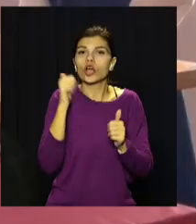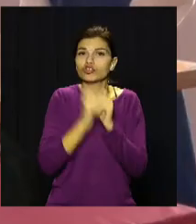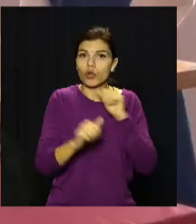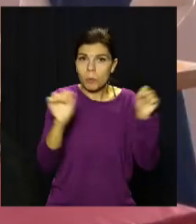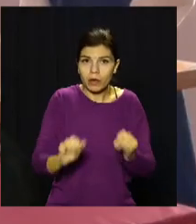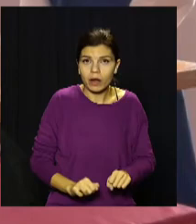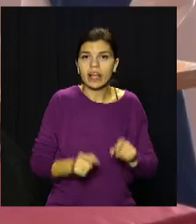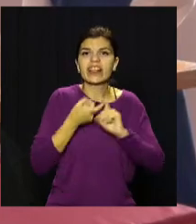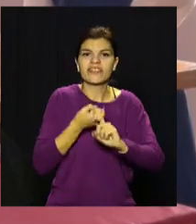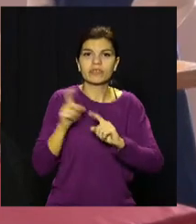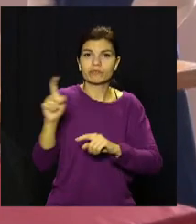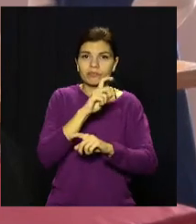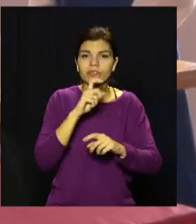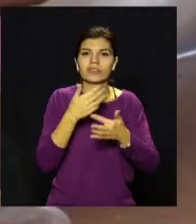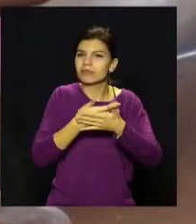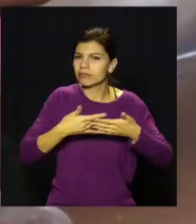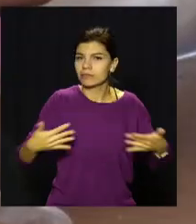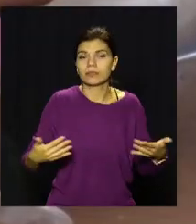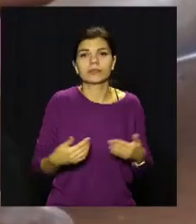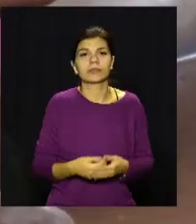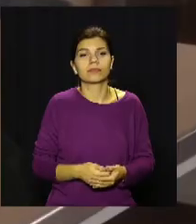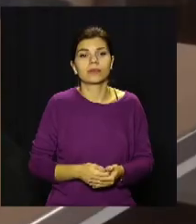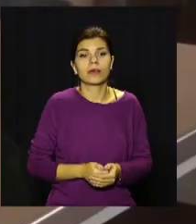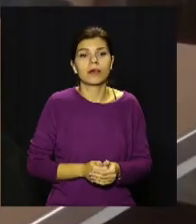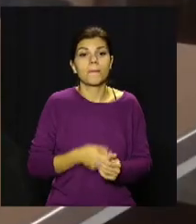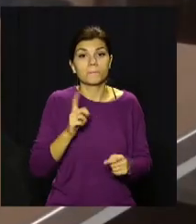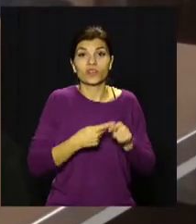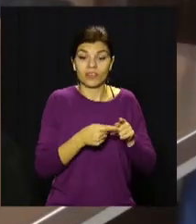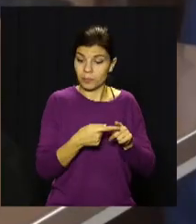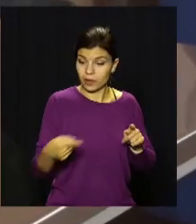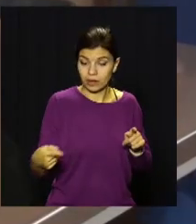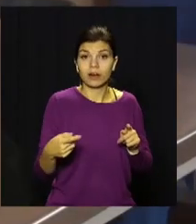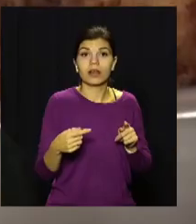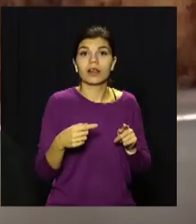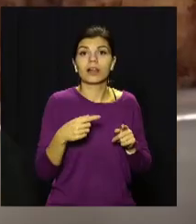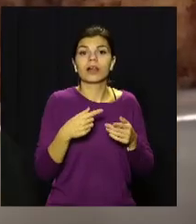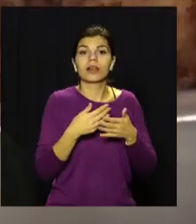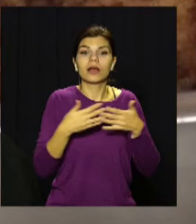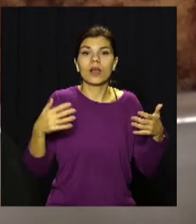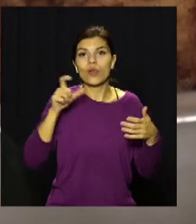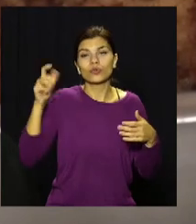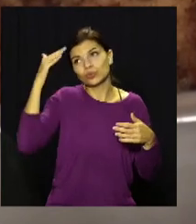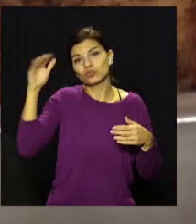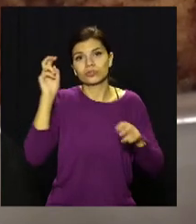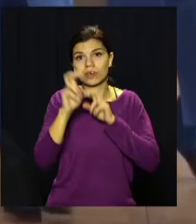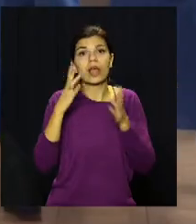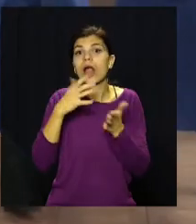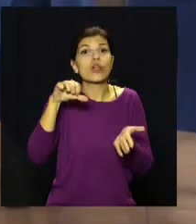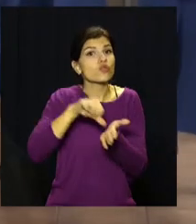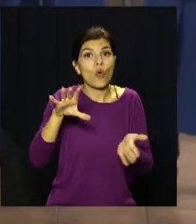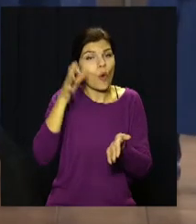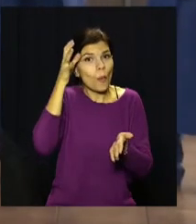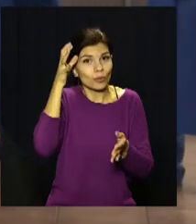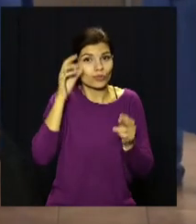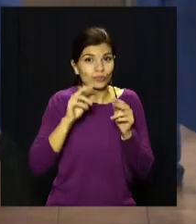прибирання, дезінфекцію предметів загального вжитку. Крім того, у цей період доступ сторонніх осіб, які не беруть участь в